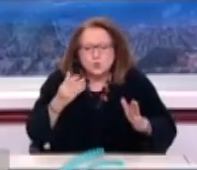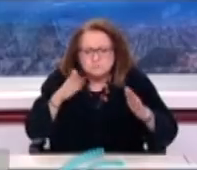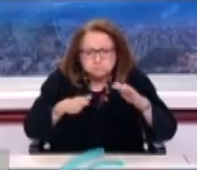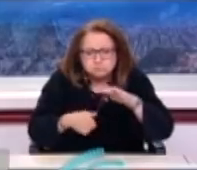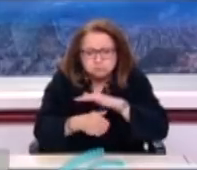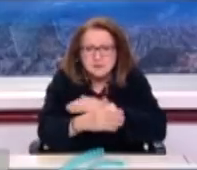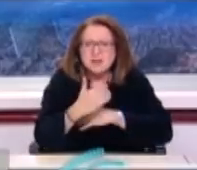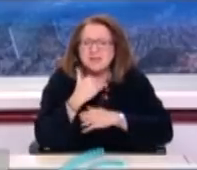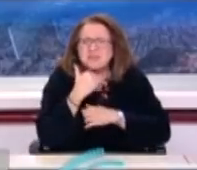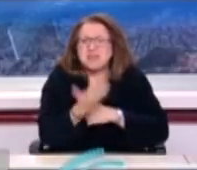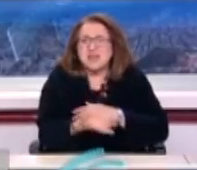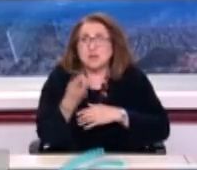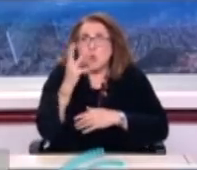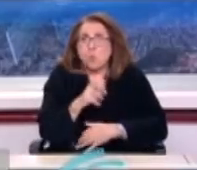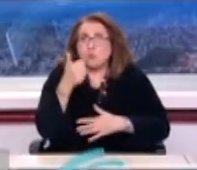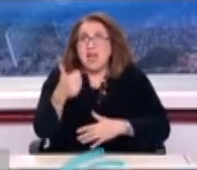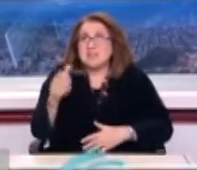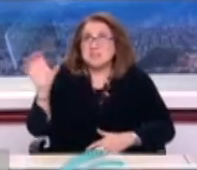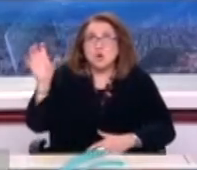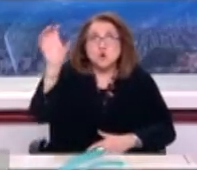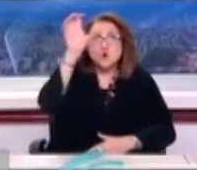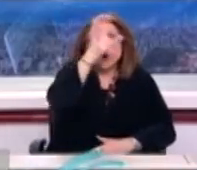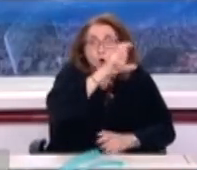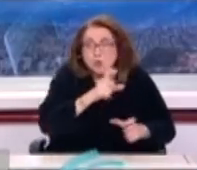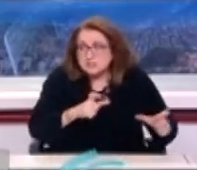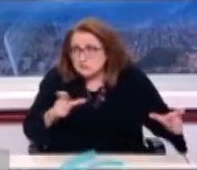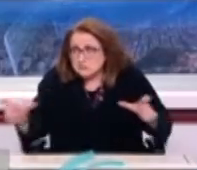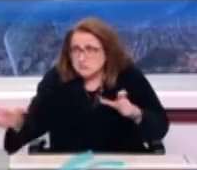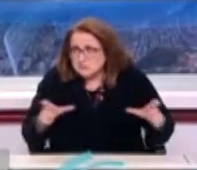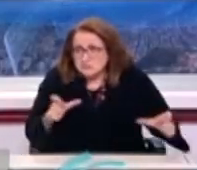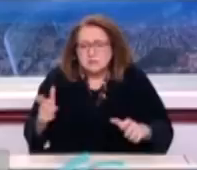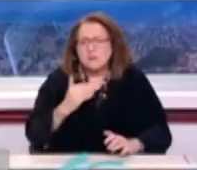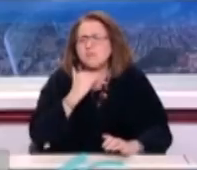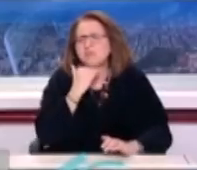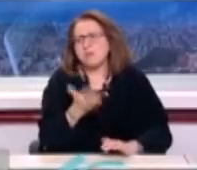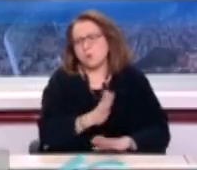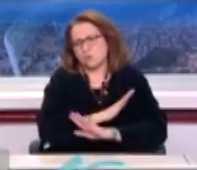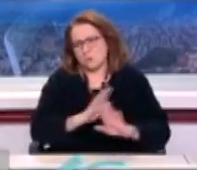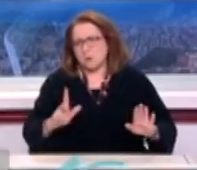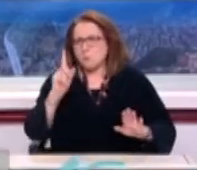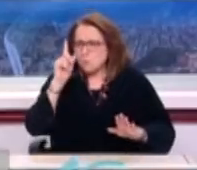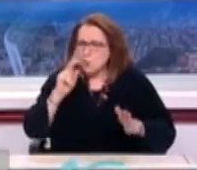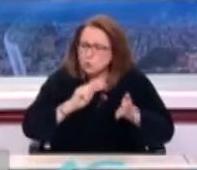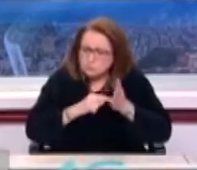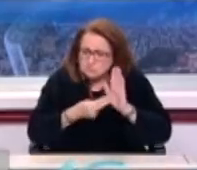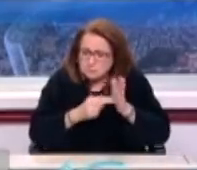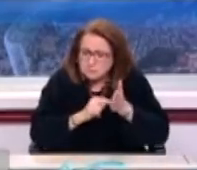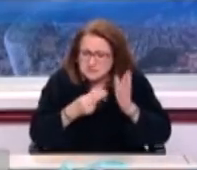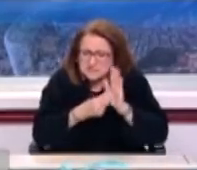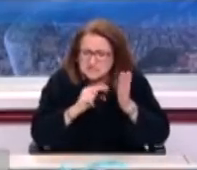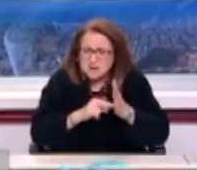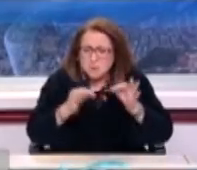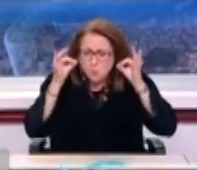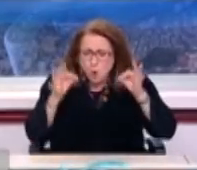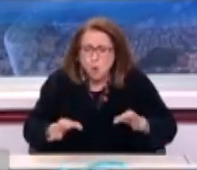σοβαρά περιστατικά, και ήδη έχει ξεκινήσει σύστημα επιτήρησης για τον ιό στα σοβαρά περιστατικά, και πρέπει να τηρείς με θρησκευτική ευλάβεια, σαν